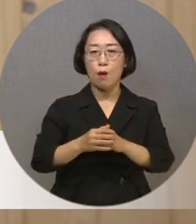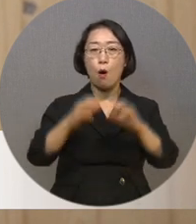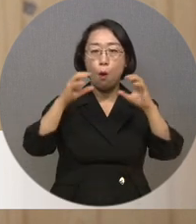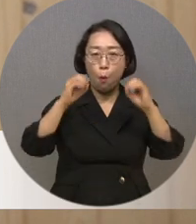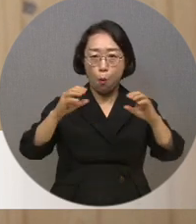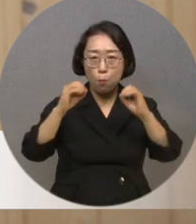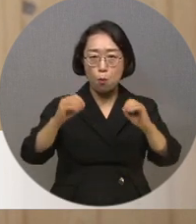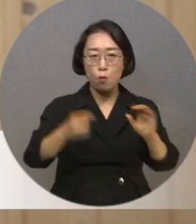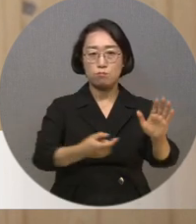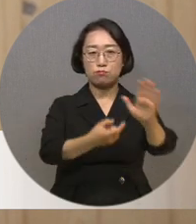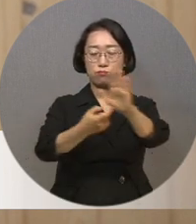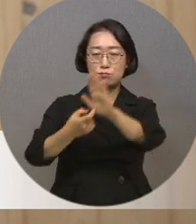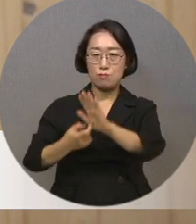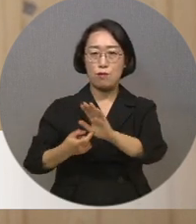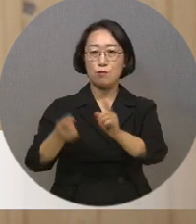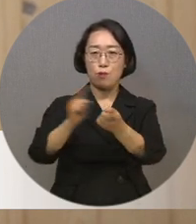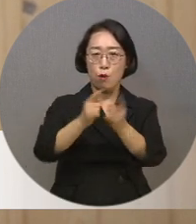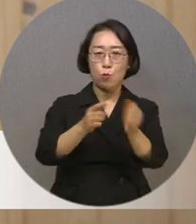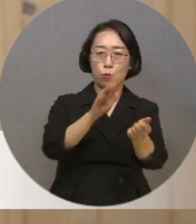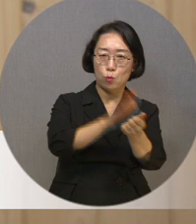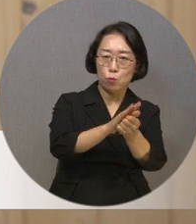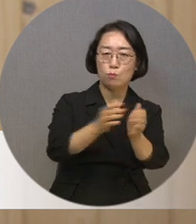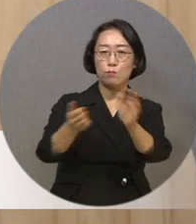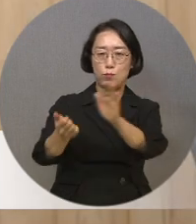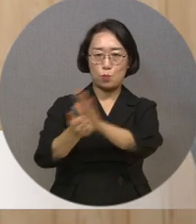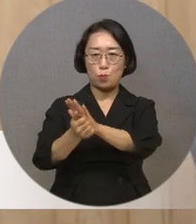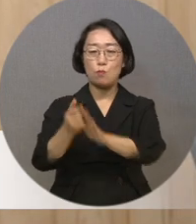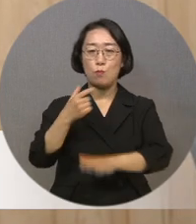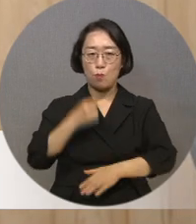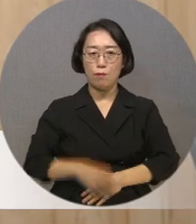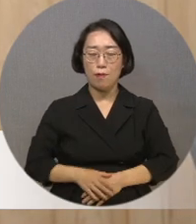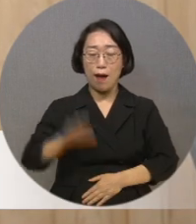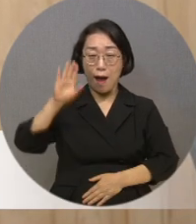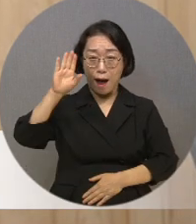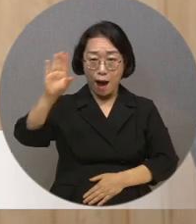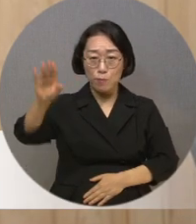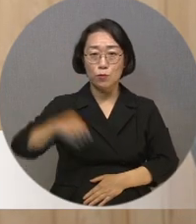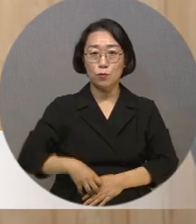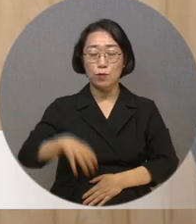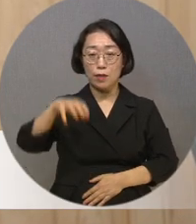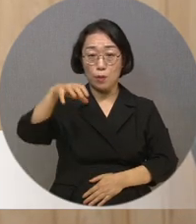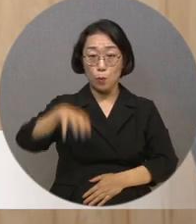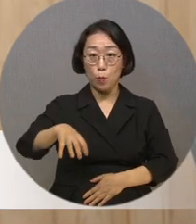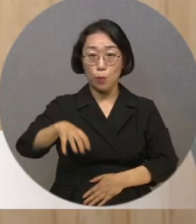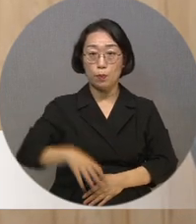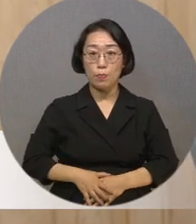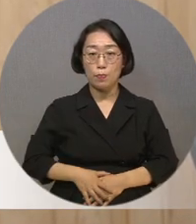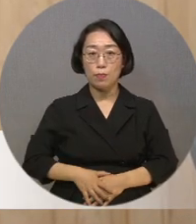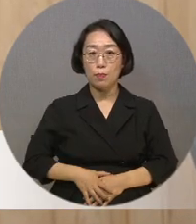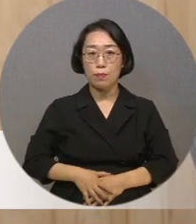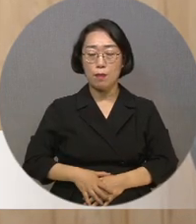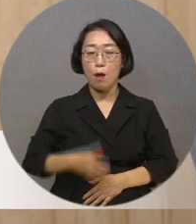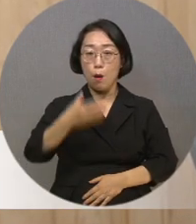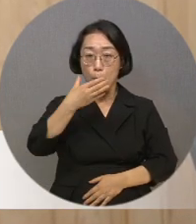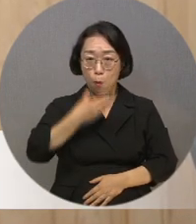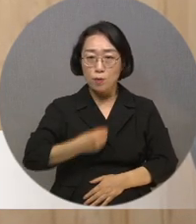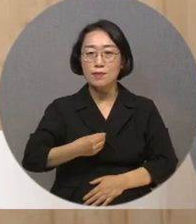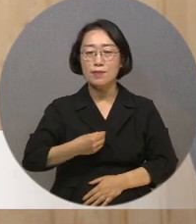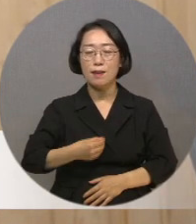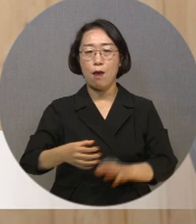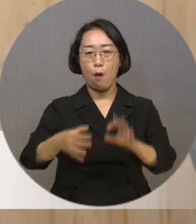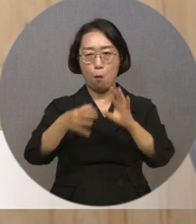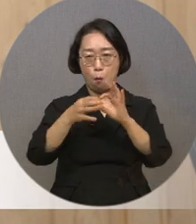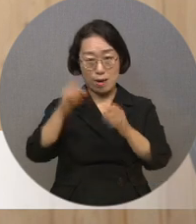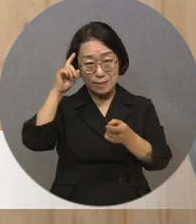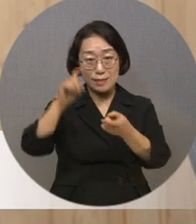적극적으로 홍보해서 서로 상생할 수 있도록 이렇게 하겠습니다. 앞으로도 저희 호정공원은 복지에 같이